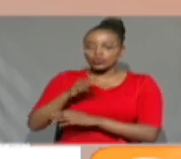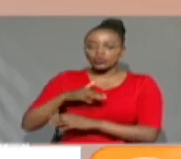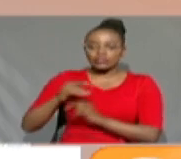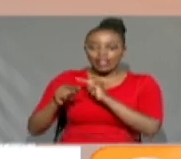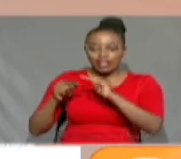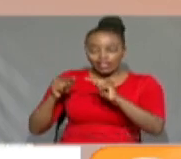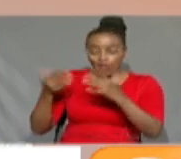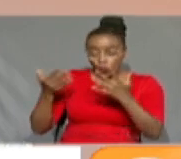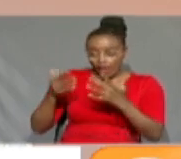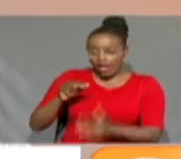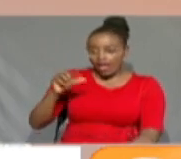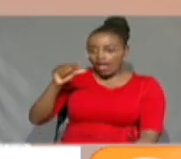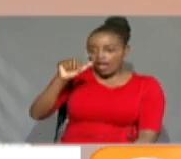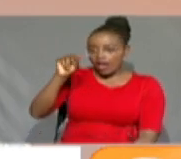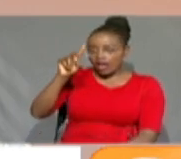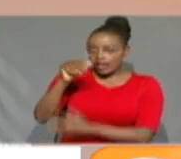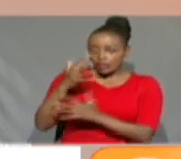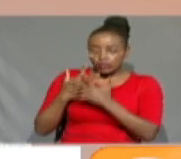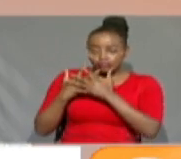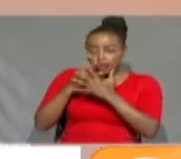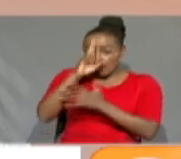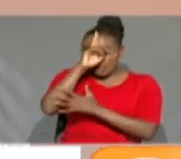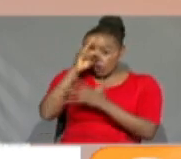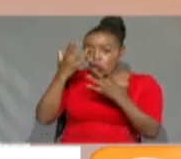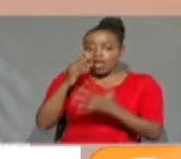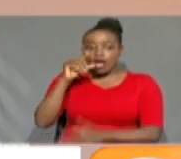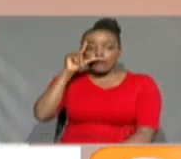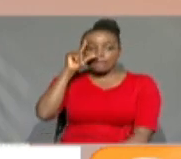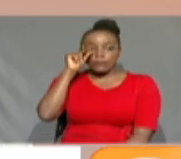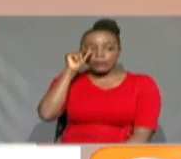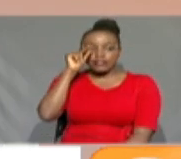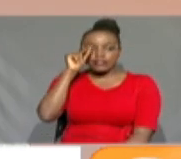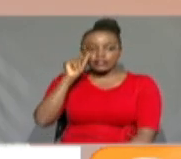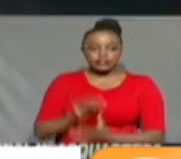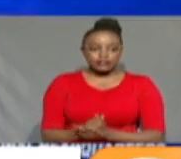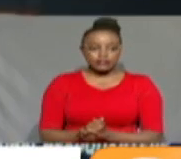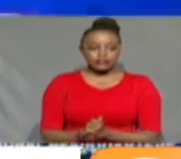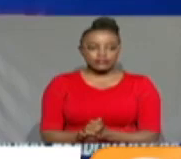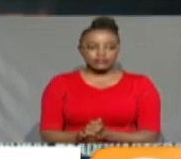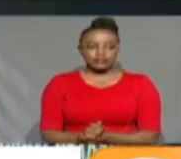wodi ya Ganda atazuiliwa katika kituo cha polisi mjini Mombasa.